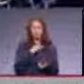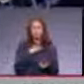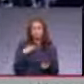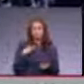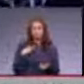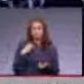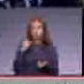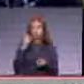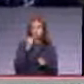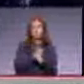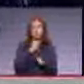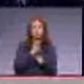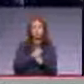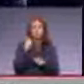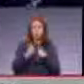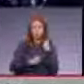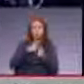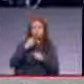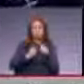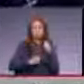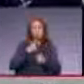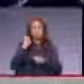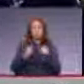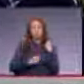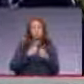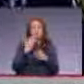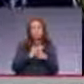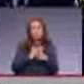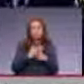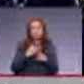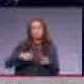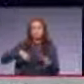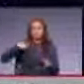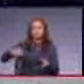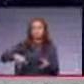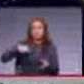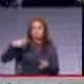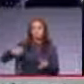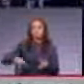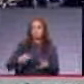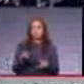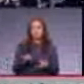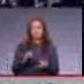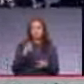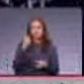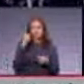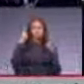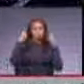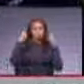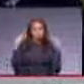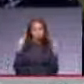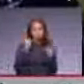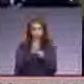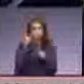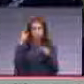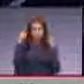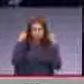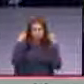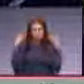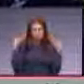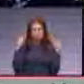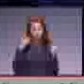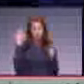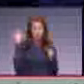انا حضرتك انا كنت زي القصاص امسك السرنجه ما كانش يمسك يا دكتور والله